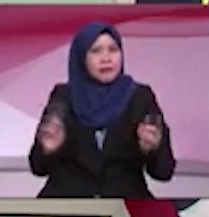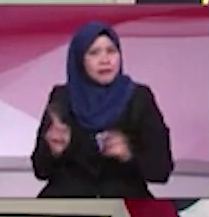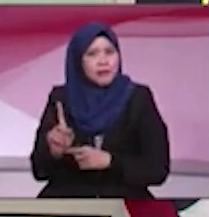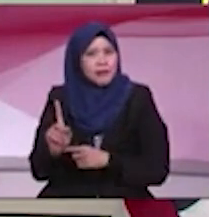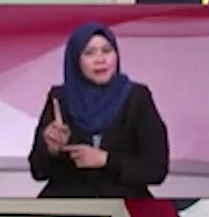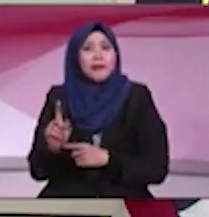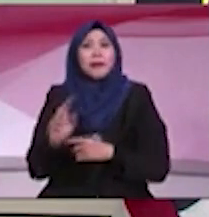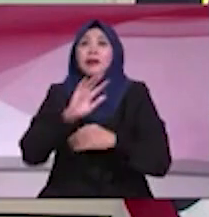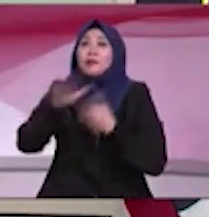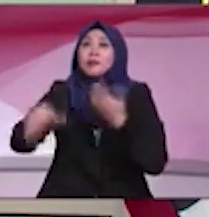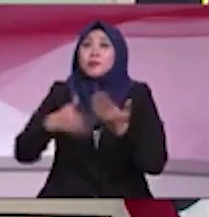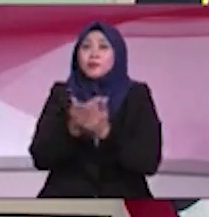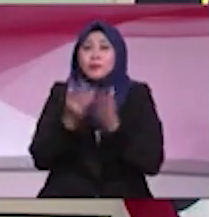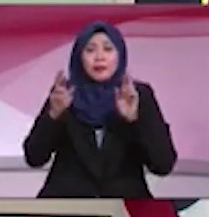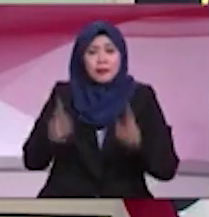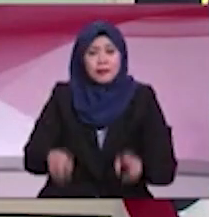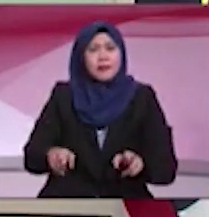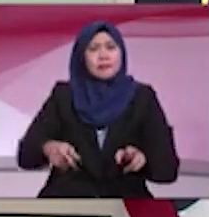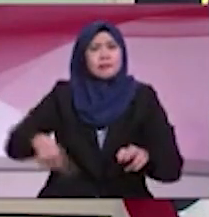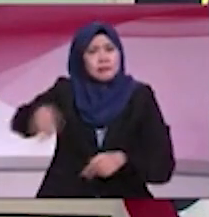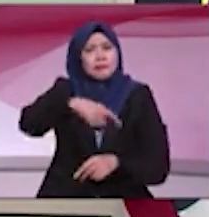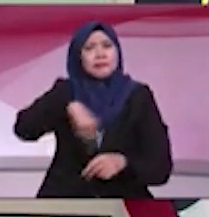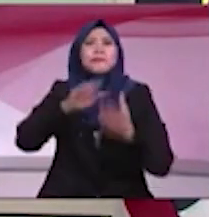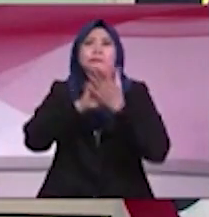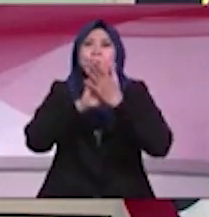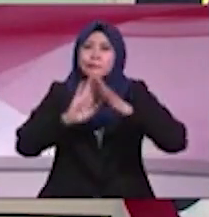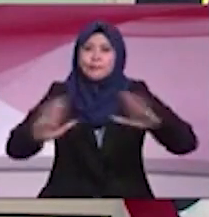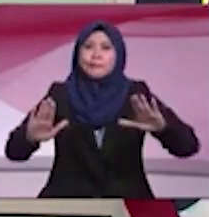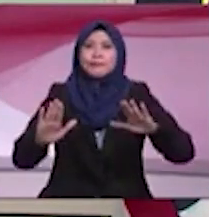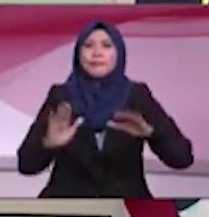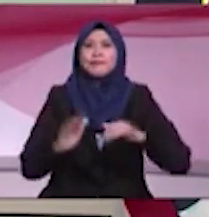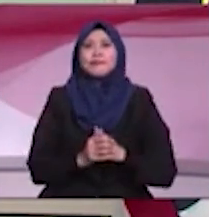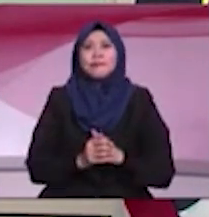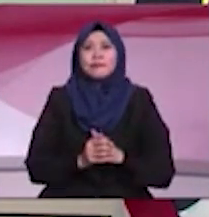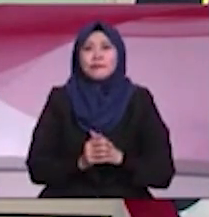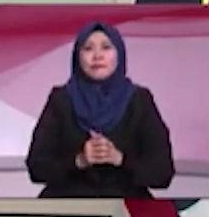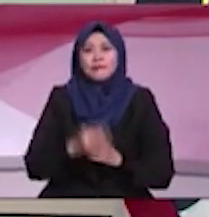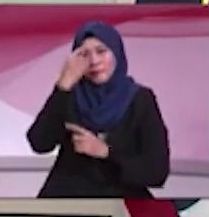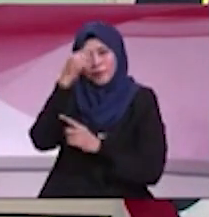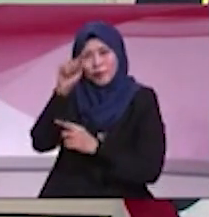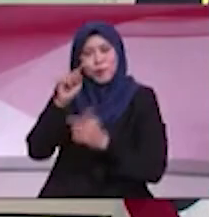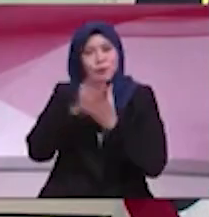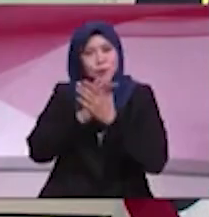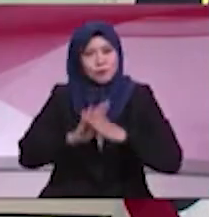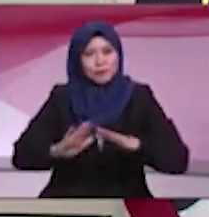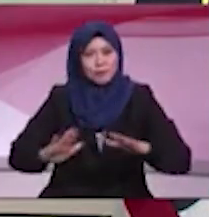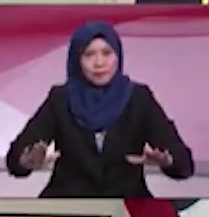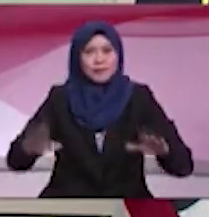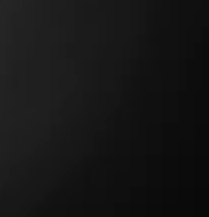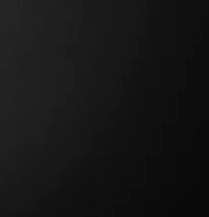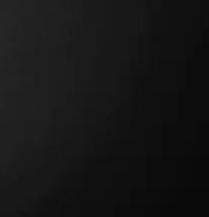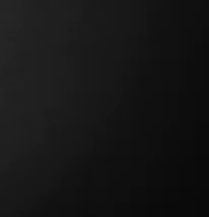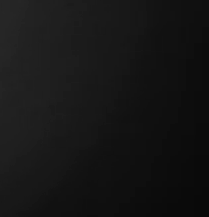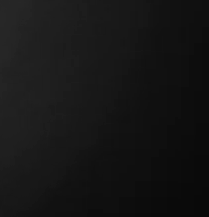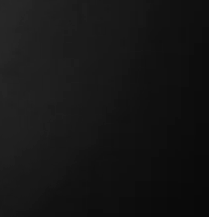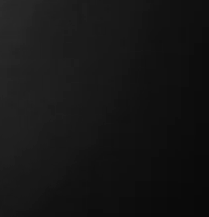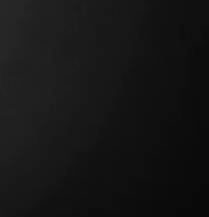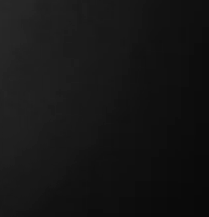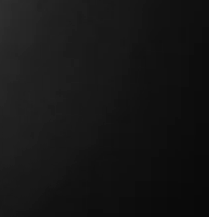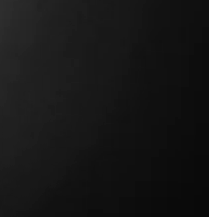semua rakyat negara ini selamat Ia adalah demi keselamatan rakyat